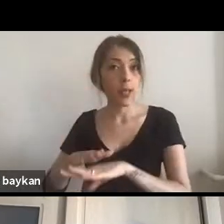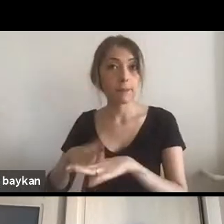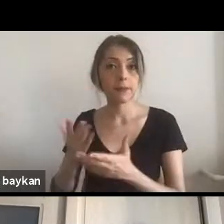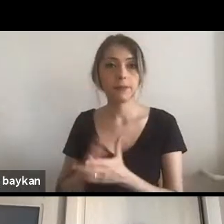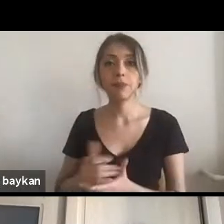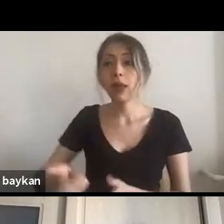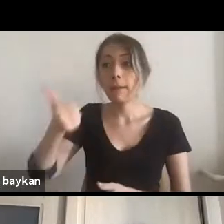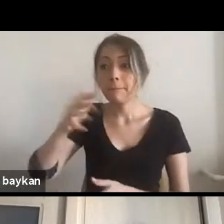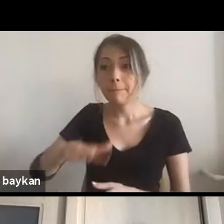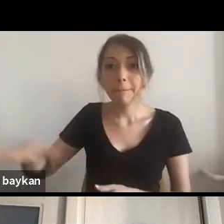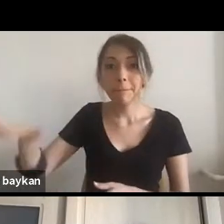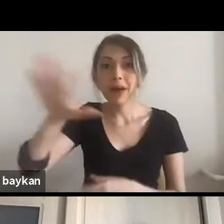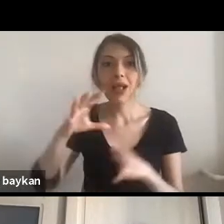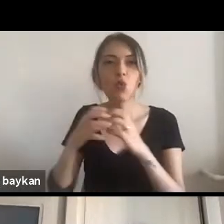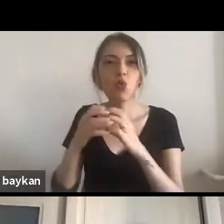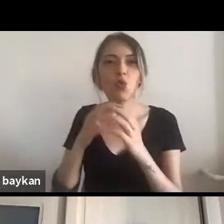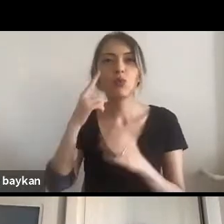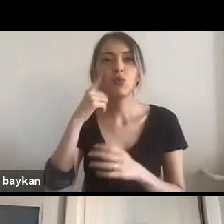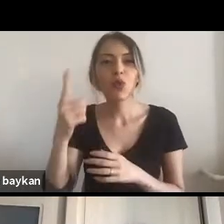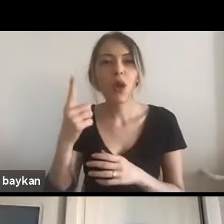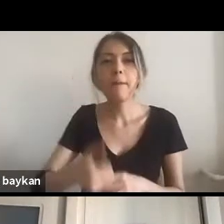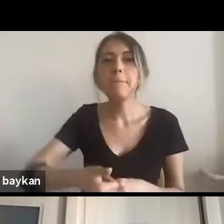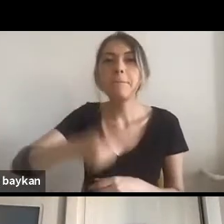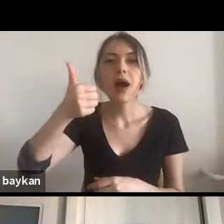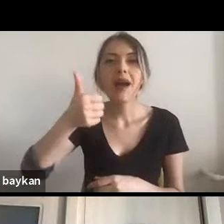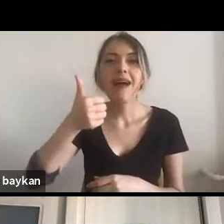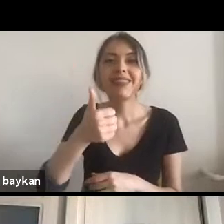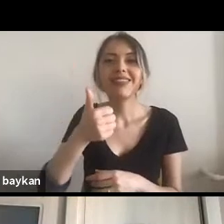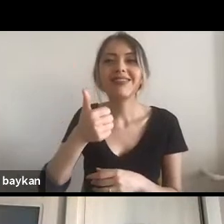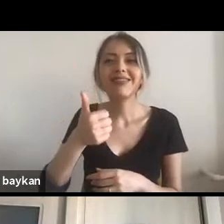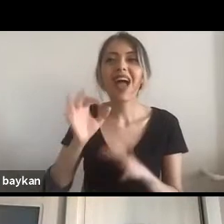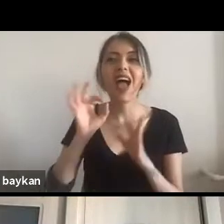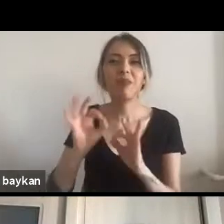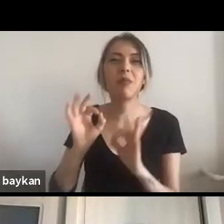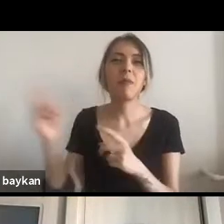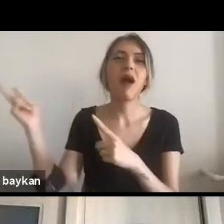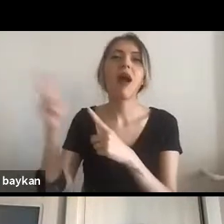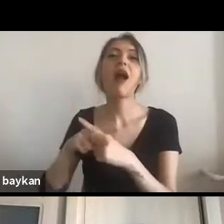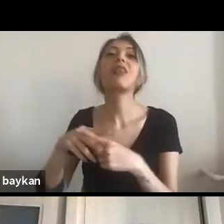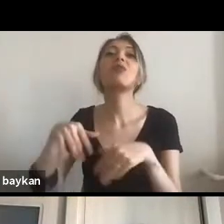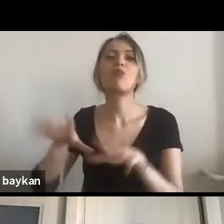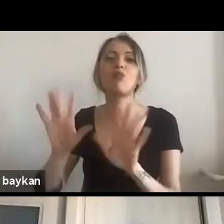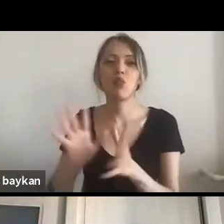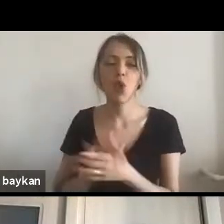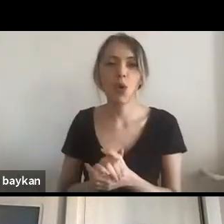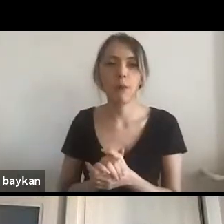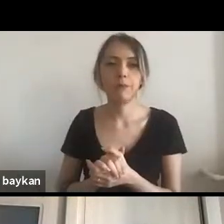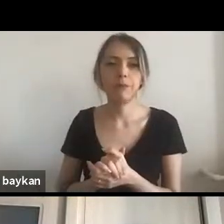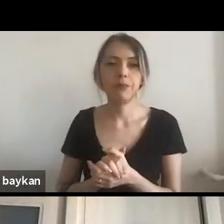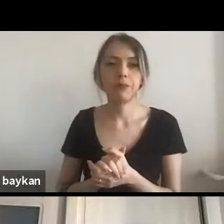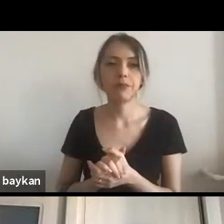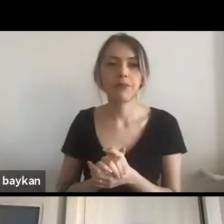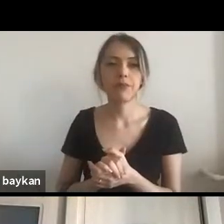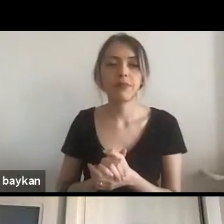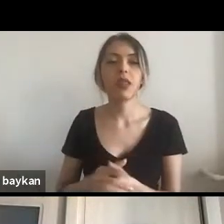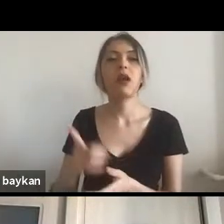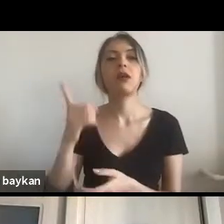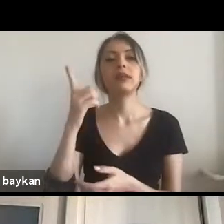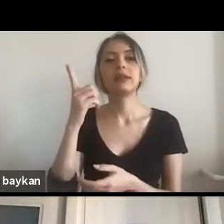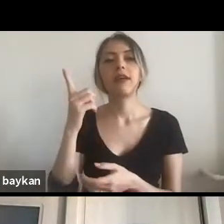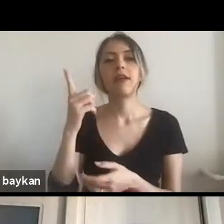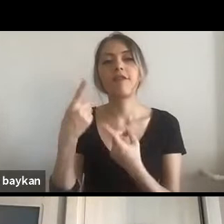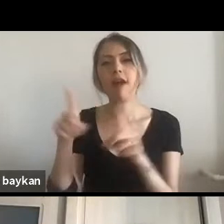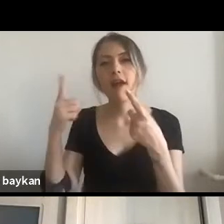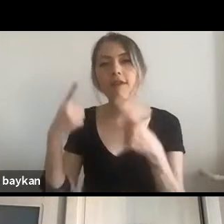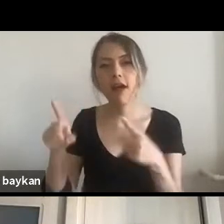orada bakanları düşünmeyin. Bakanlar devamlı bu toplantılarda olmuyor. Her bir hükümetin orada diplomatik temsilcisi var.